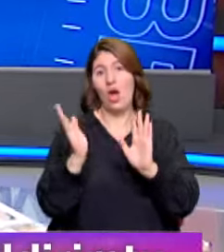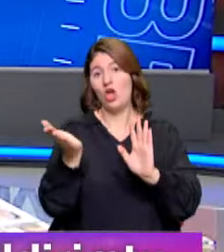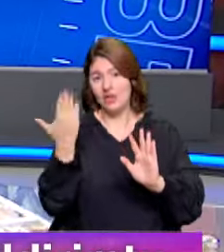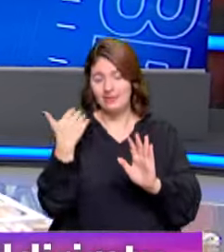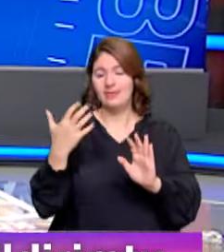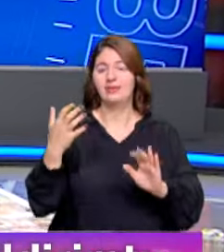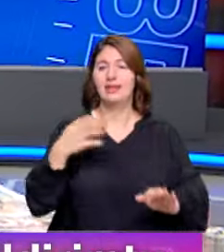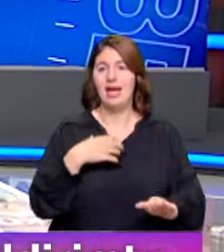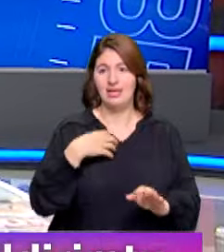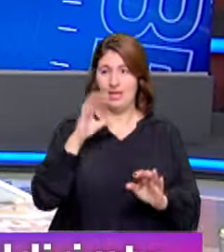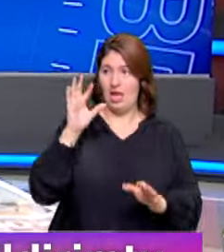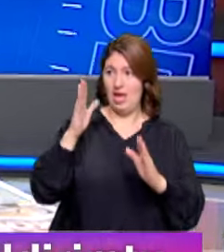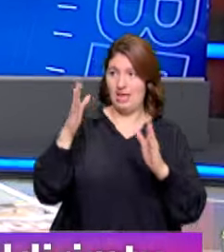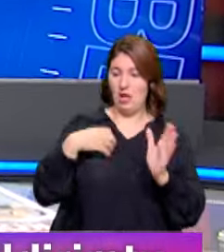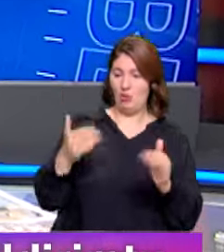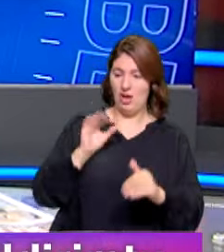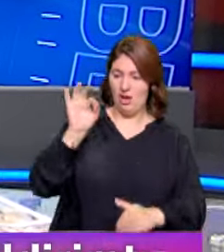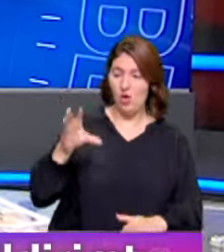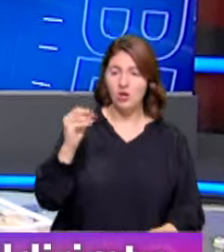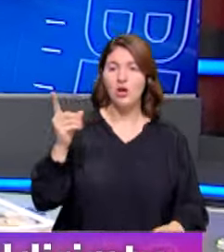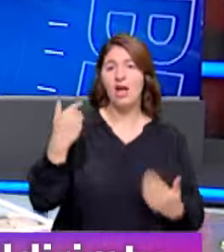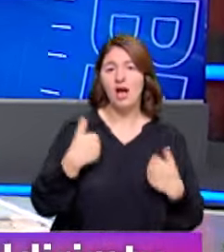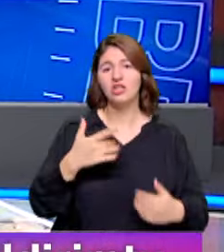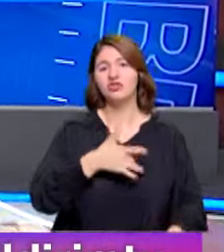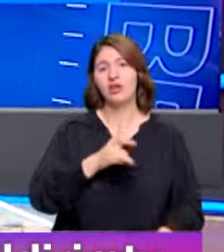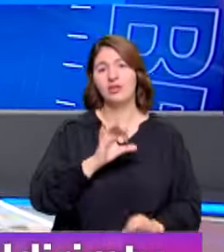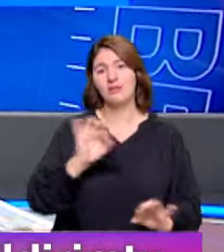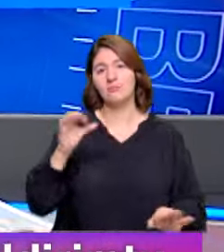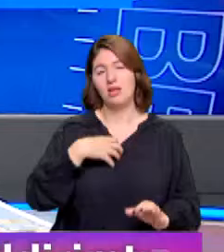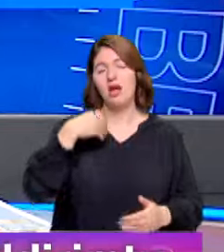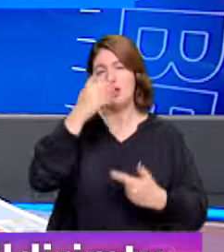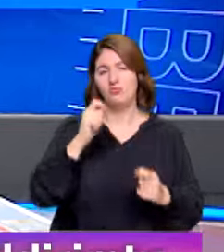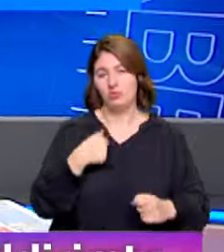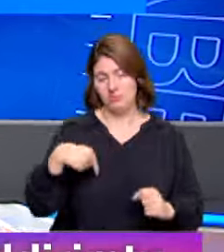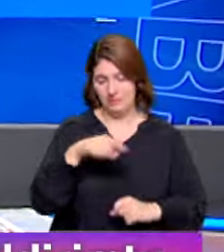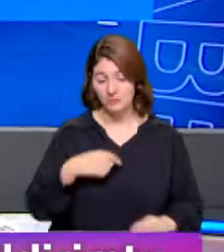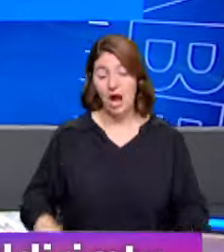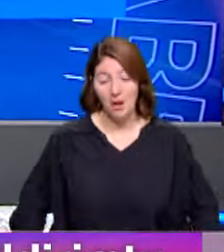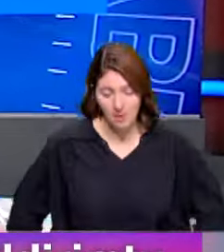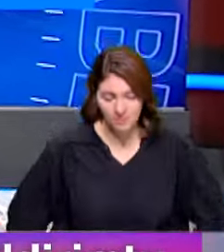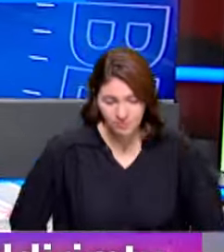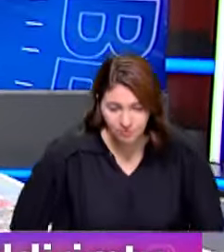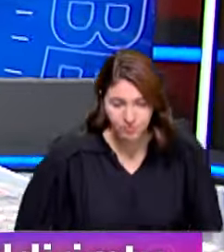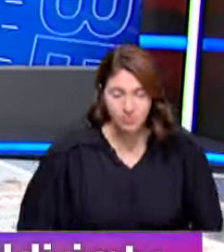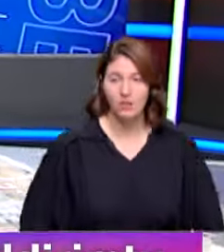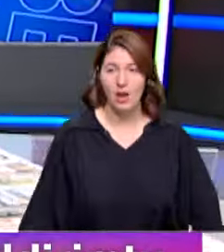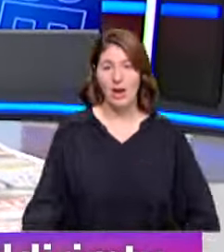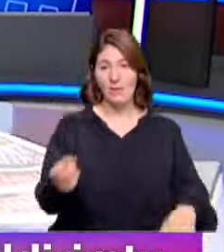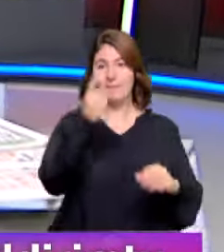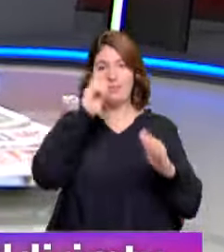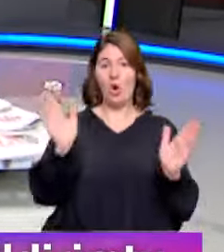önce kendisi yerine ulaşırsa oradaki durumu da canlı canlı kendisi aktaracak bize. Ama